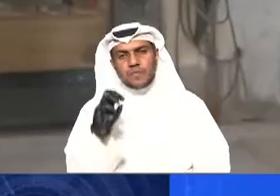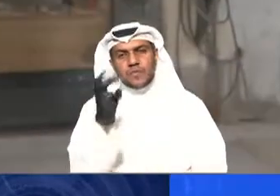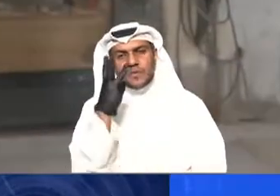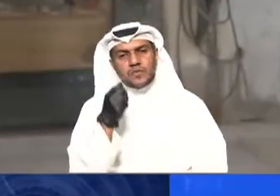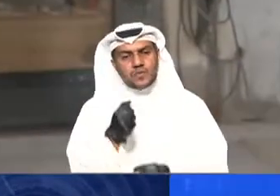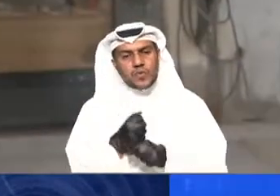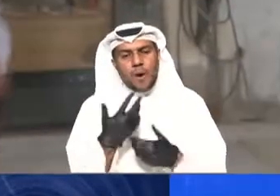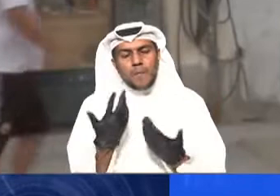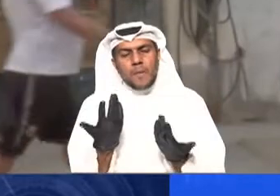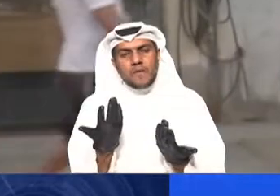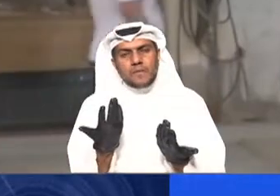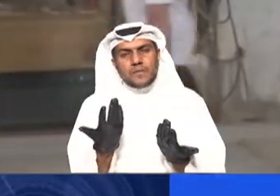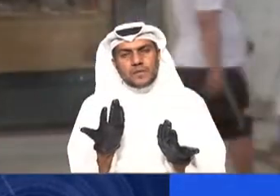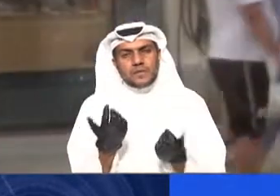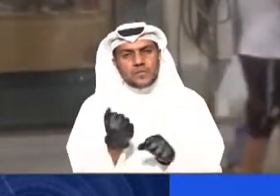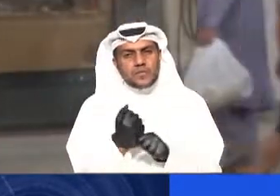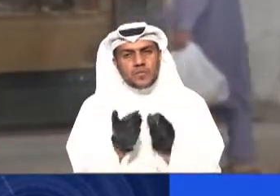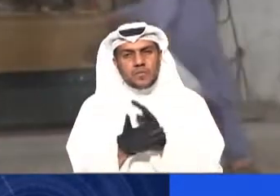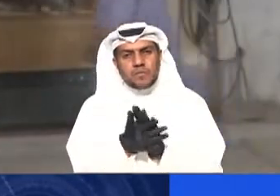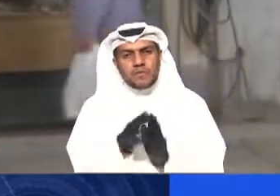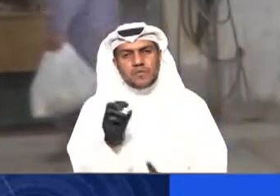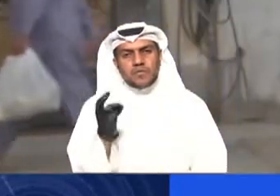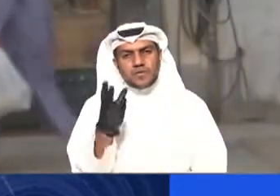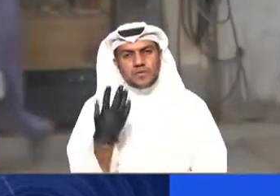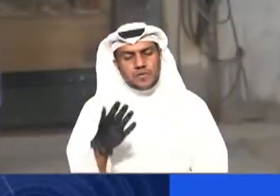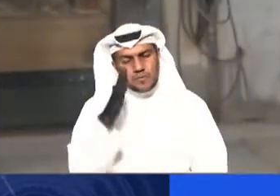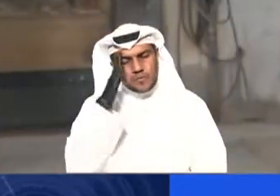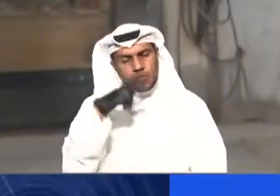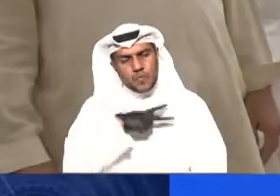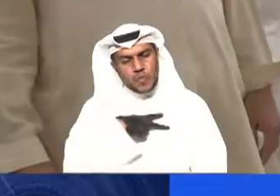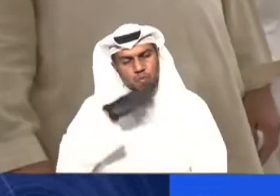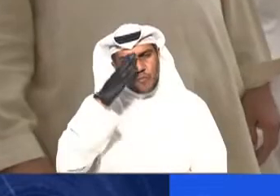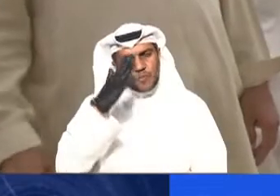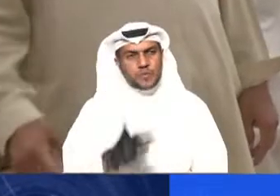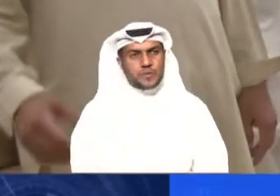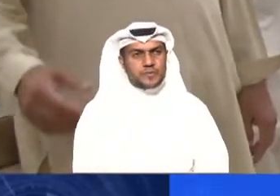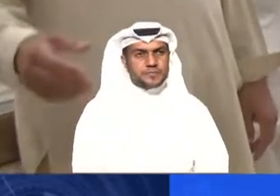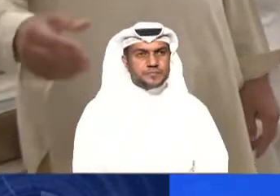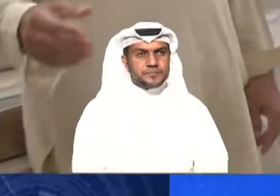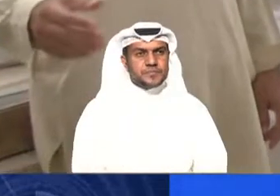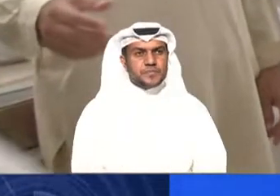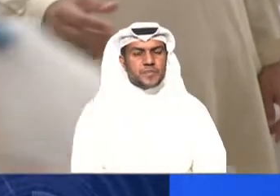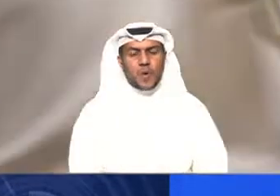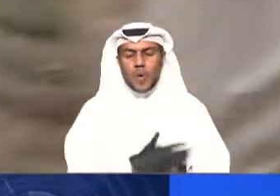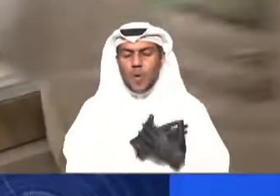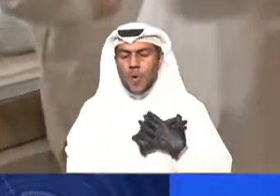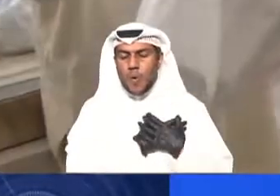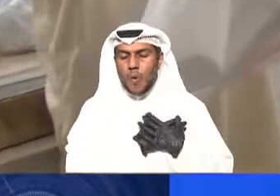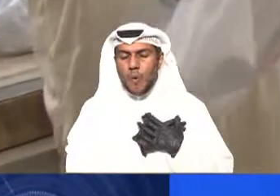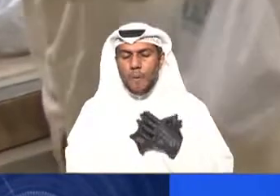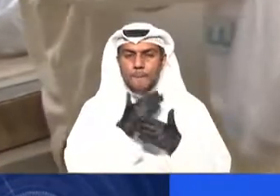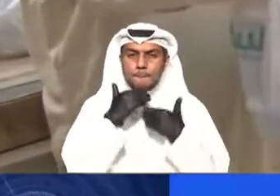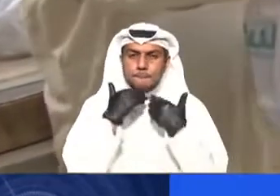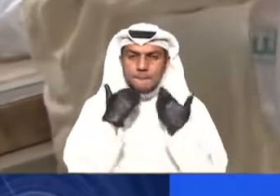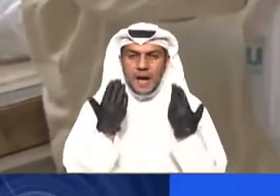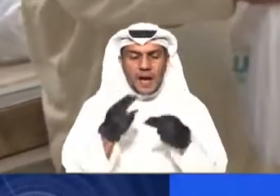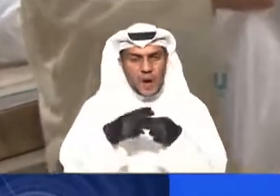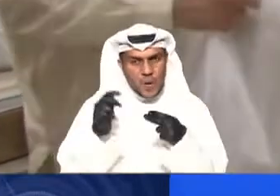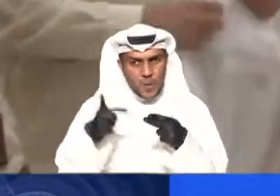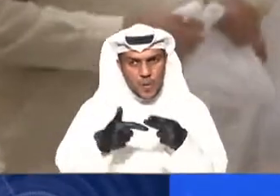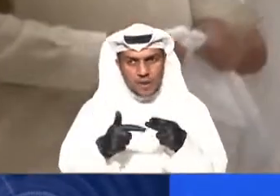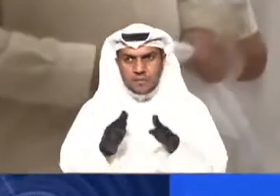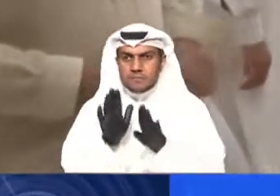شغل، مشكور واجد من حكومة الكويت. حب الخير فينا فطرة وهدفنا دائما